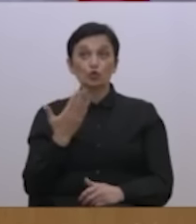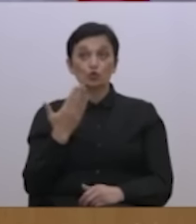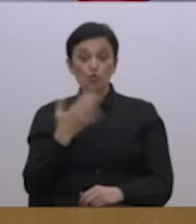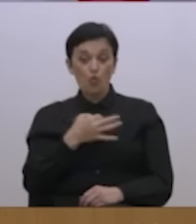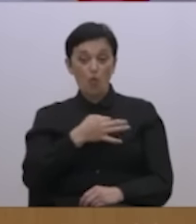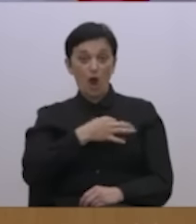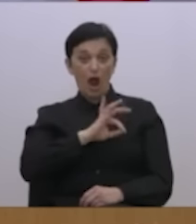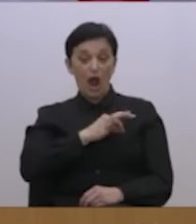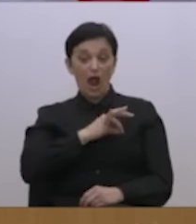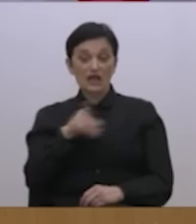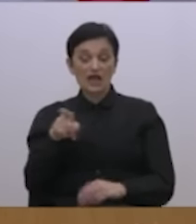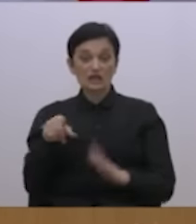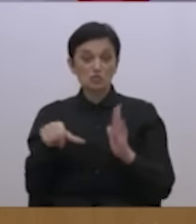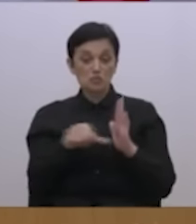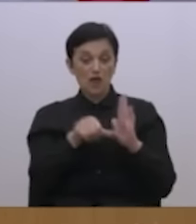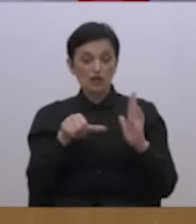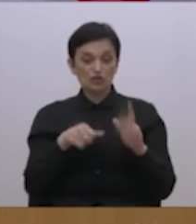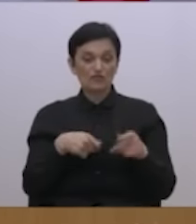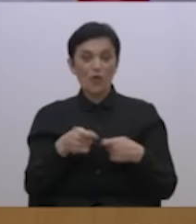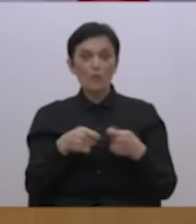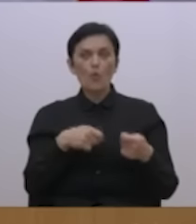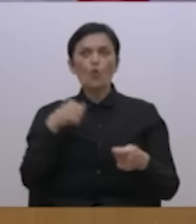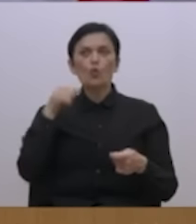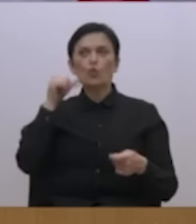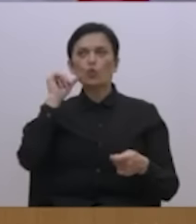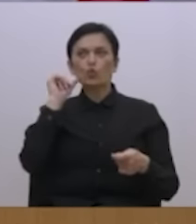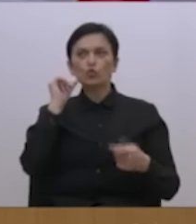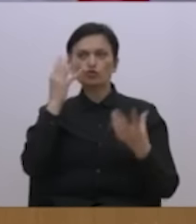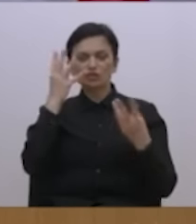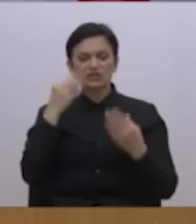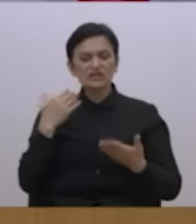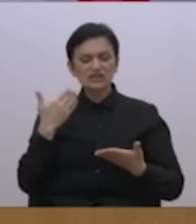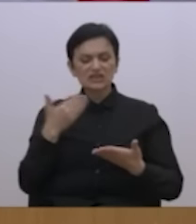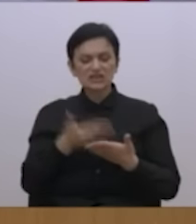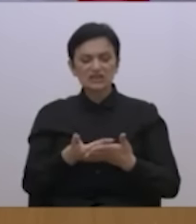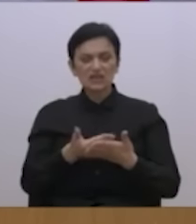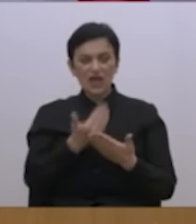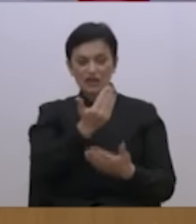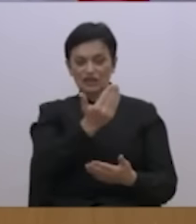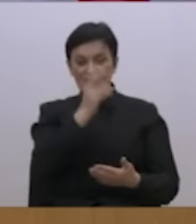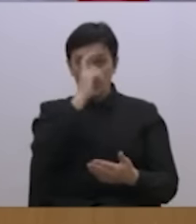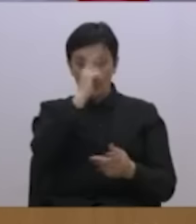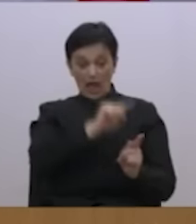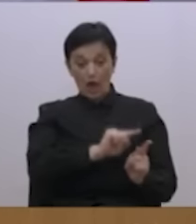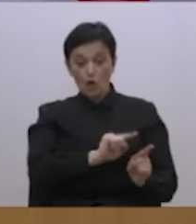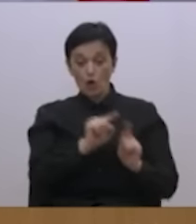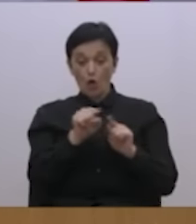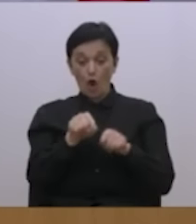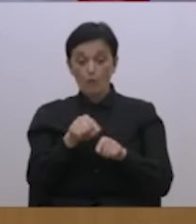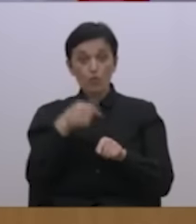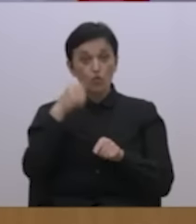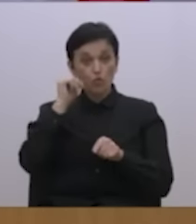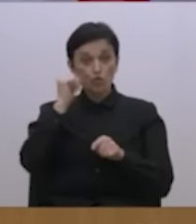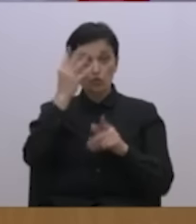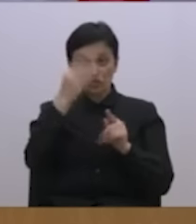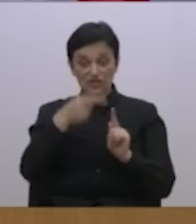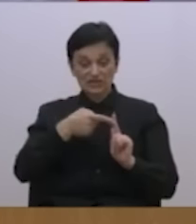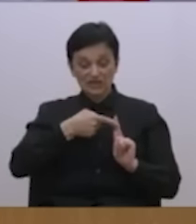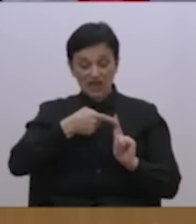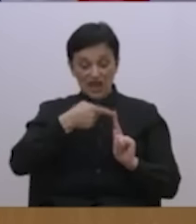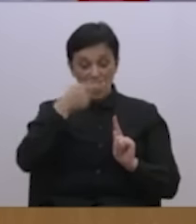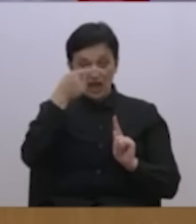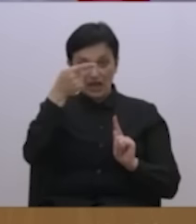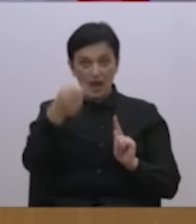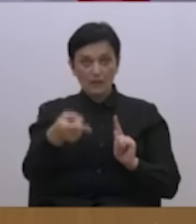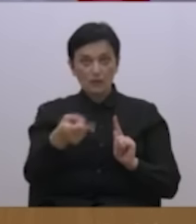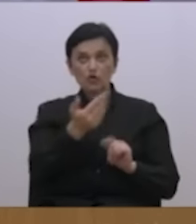აგენტების მეშვეობით გმართავენ, ანუ გუშინდელ დღემდე თქვენი ხელისუფლების მოსვლიდან, გუშინდელ დღემდე, ანუ